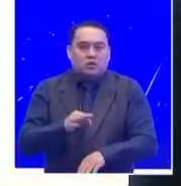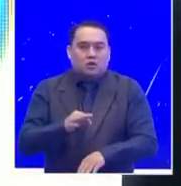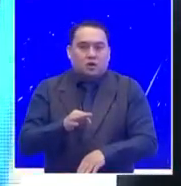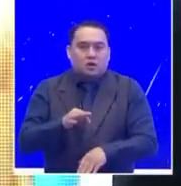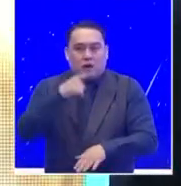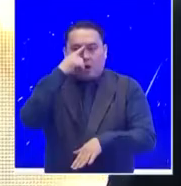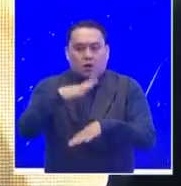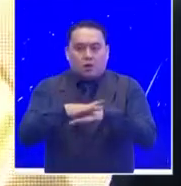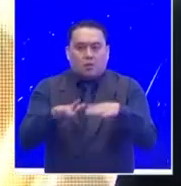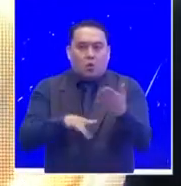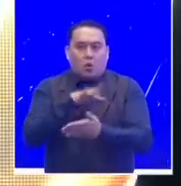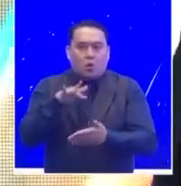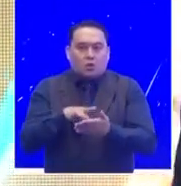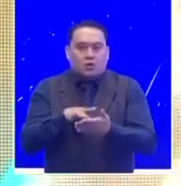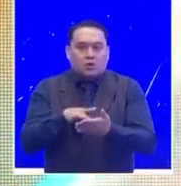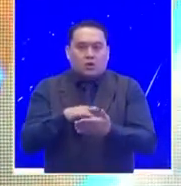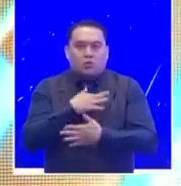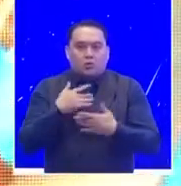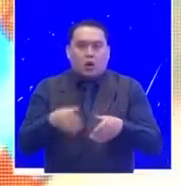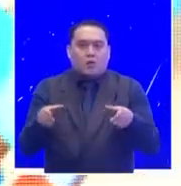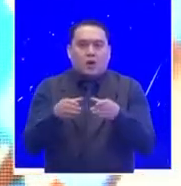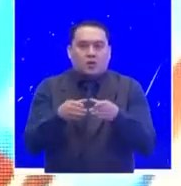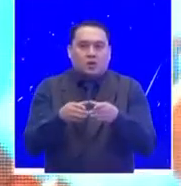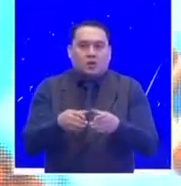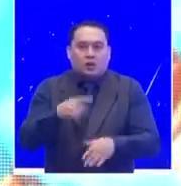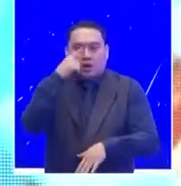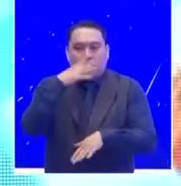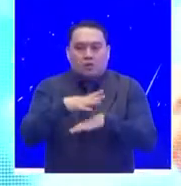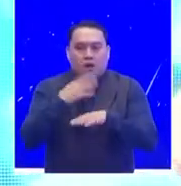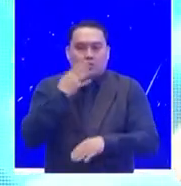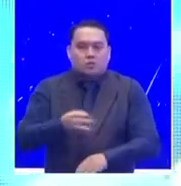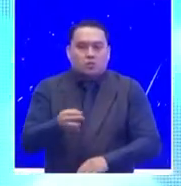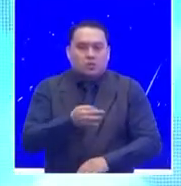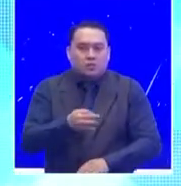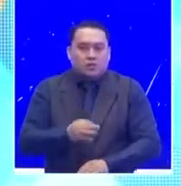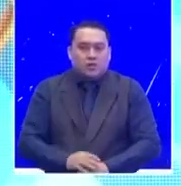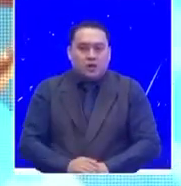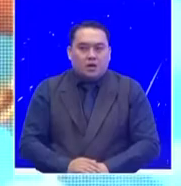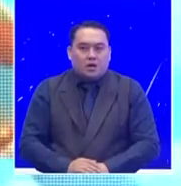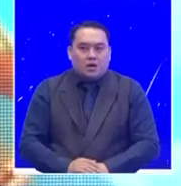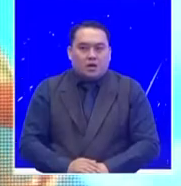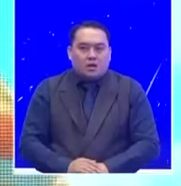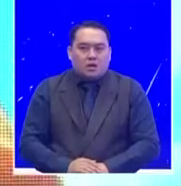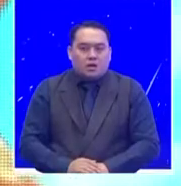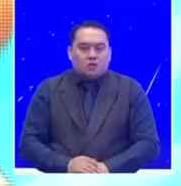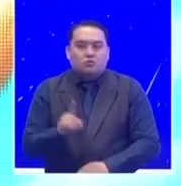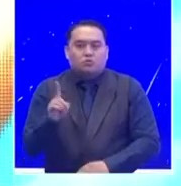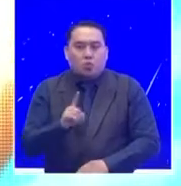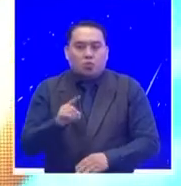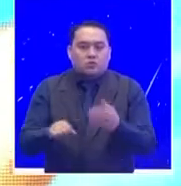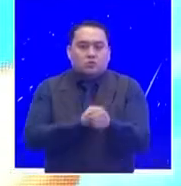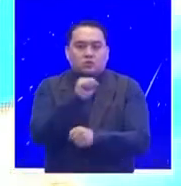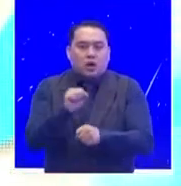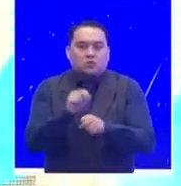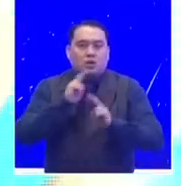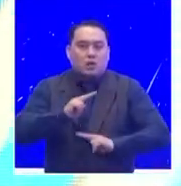города, оказал помощь. Ну и многие из команды акима области помогали. И то, что станция сейчас работает,